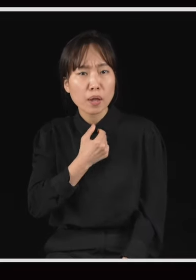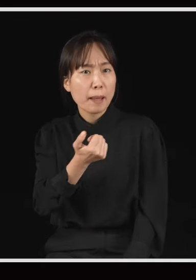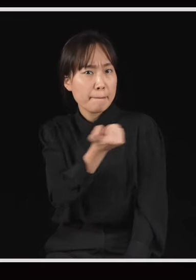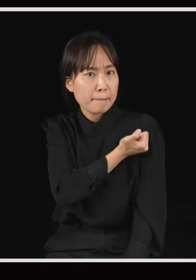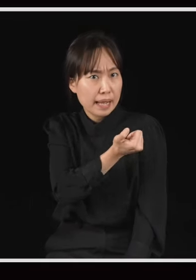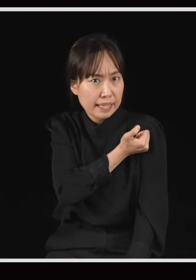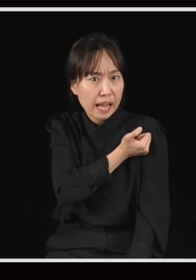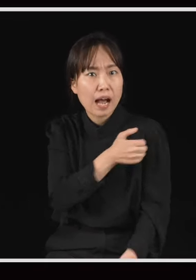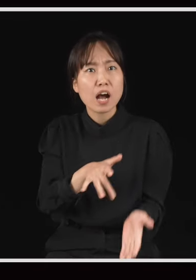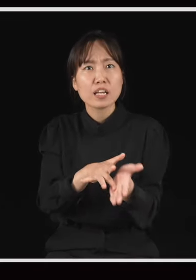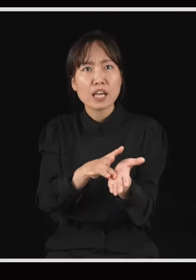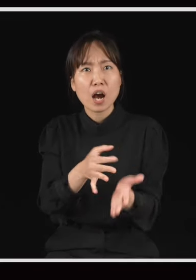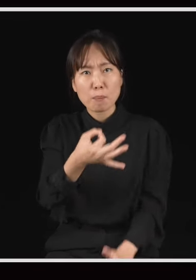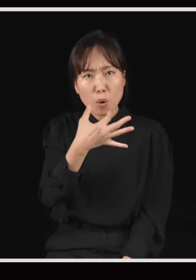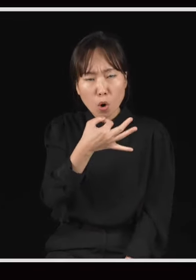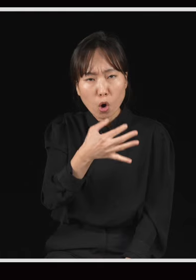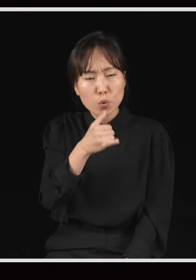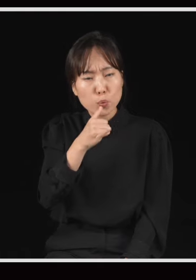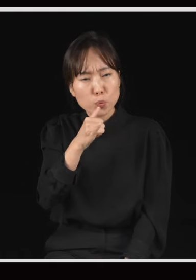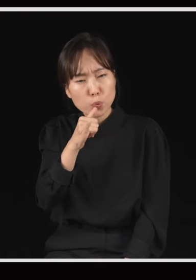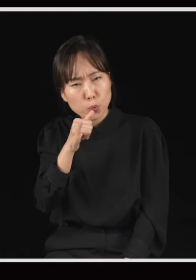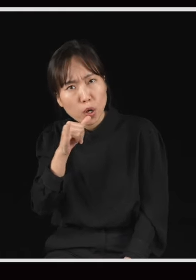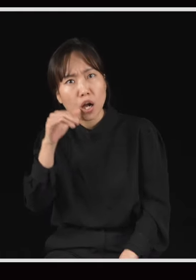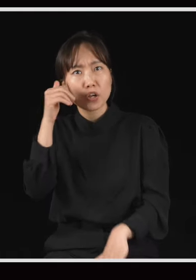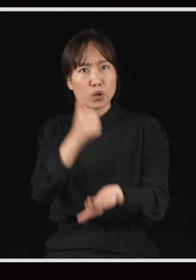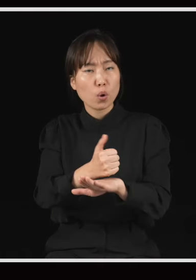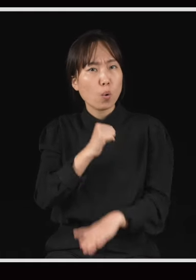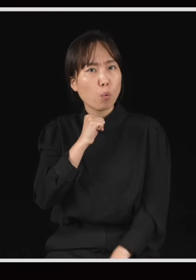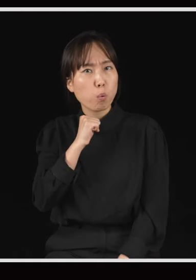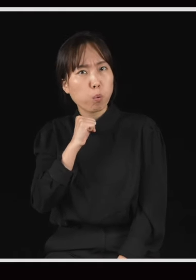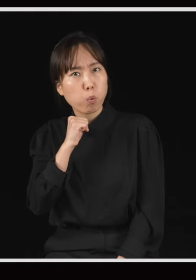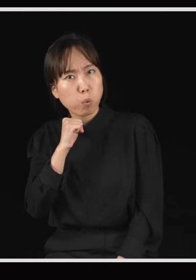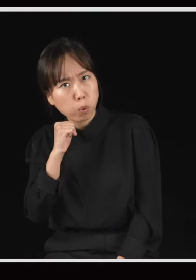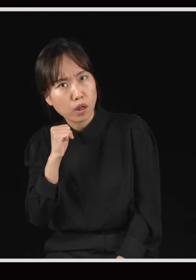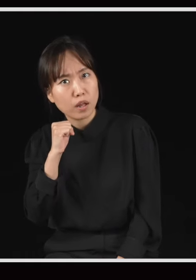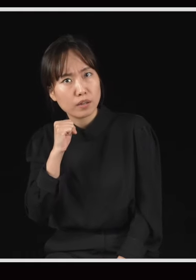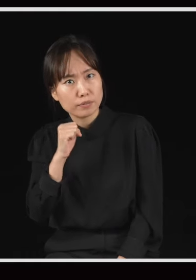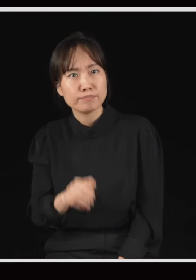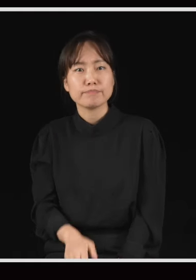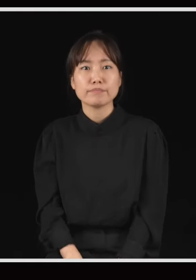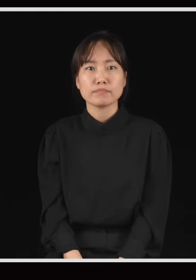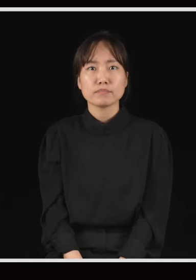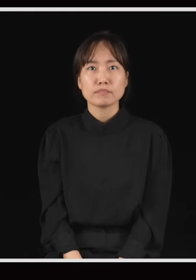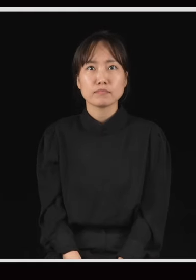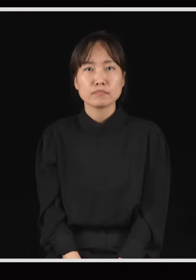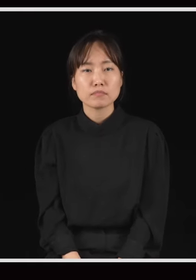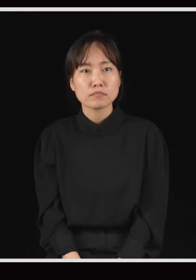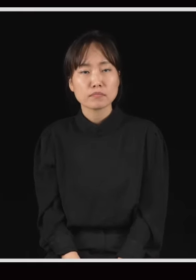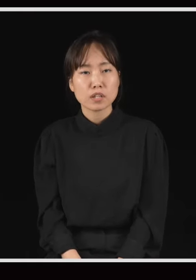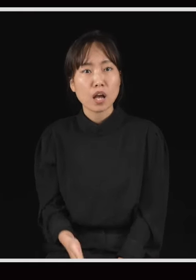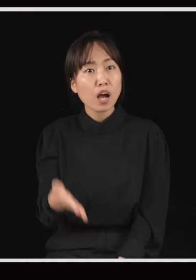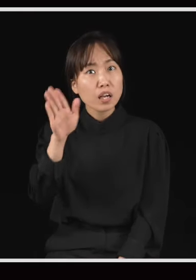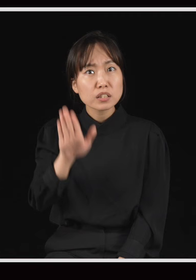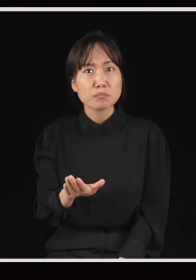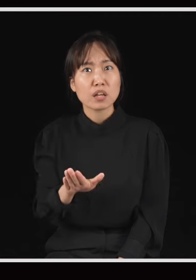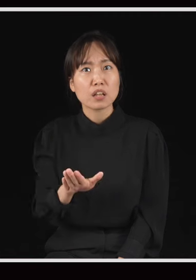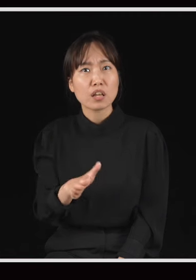먹고 해도 소용이 없는 그 밑빠진 독에 부어넣을 수 있는 모든 것들에 대한 집착, 가래가 생깁니다. 그렇게